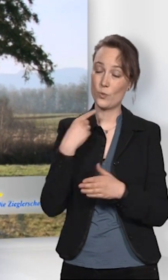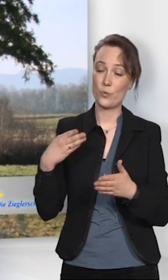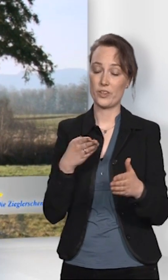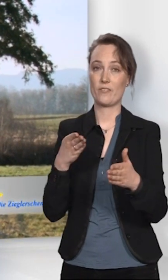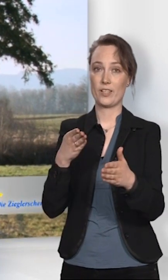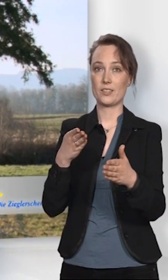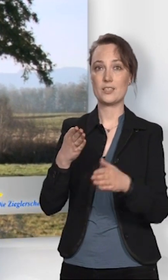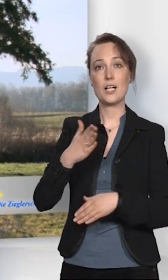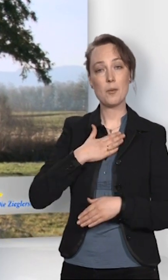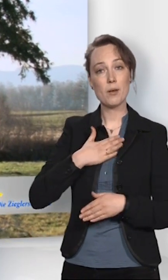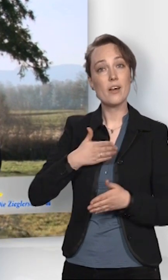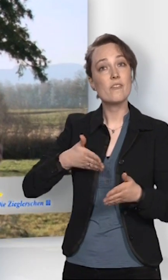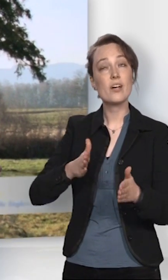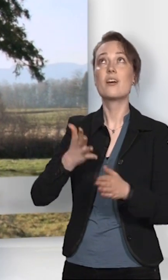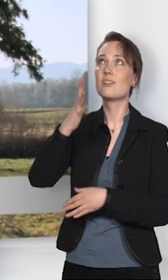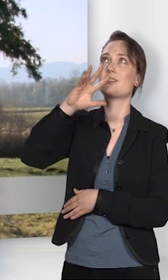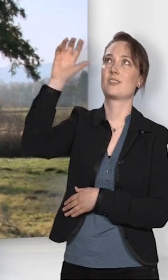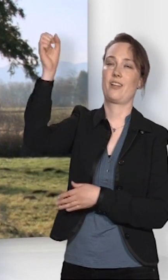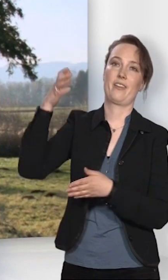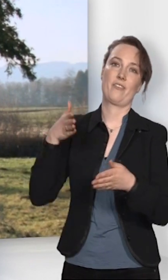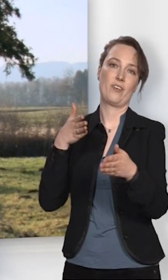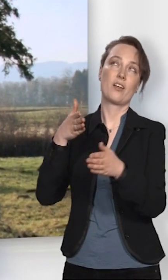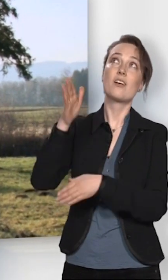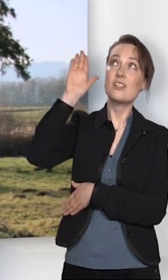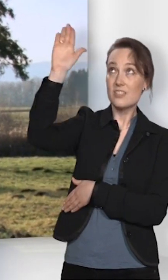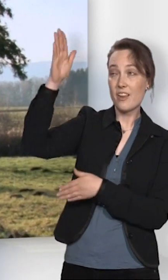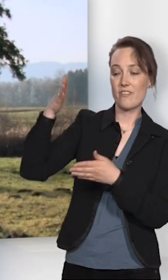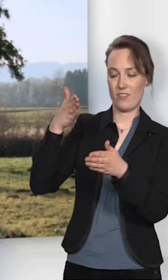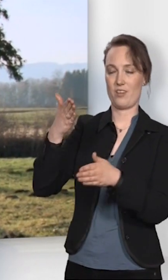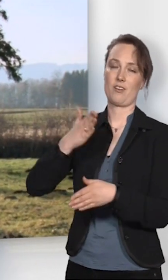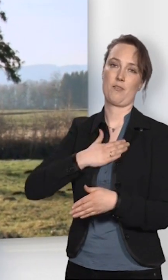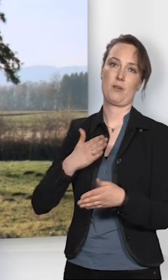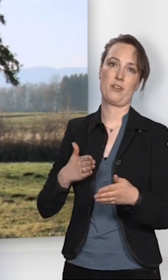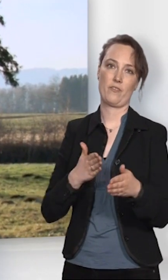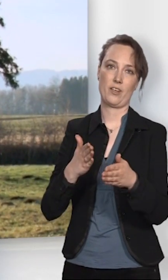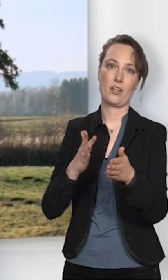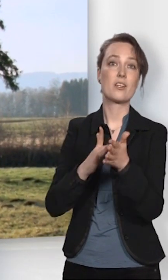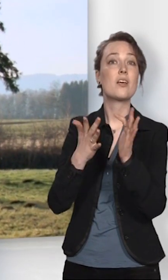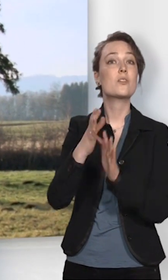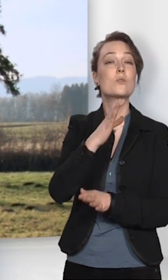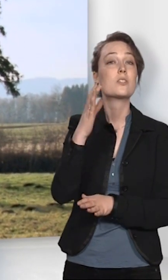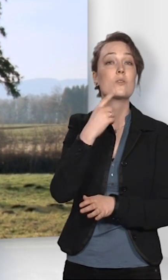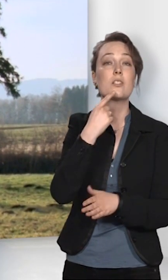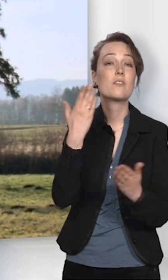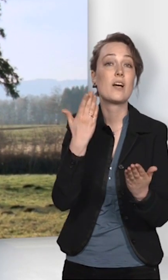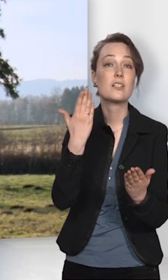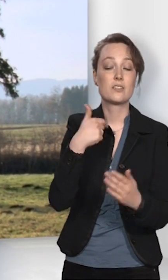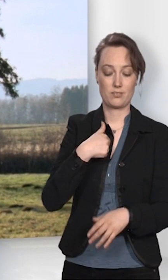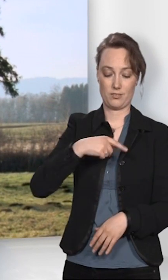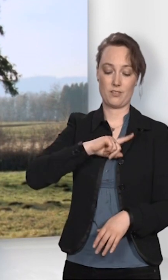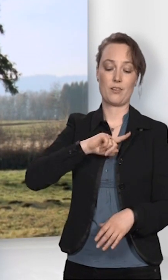Weg ist sein Weg. Sein Weg ist mein Weg. Jesus Christus spricht, ich bin der Weg.